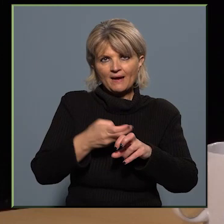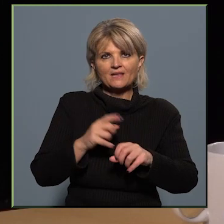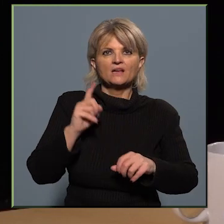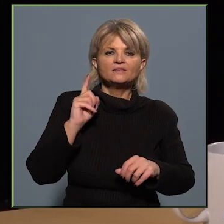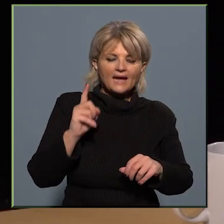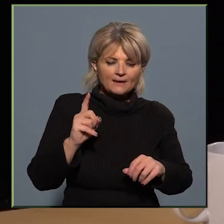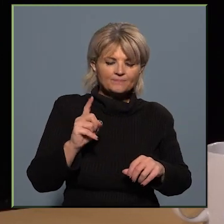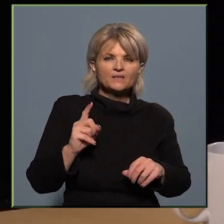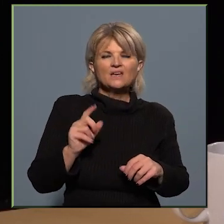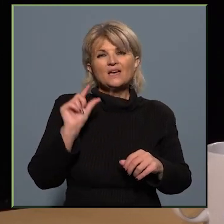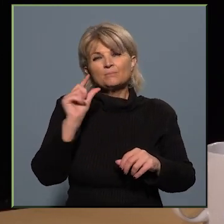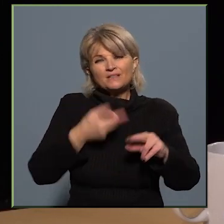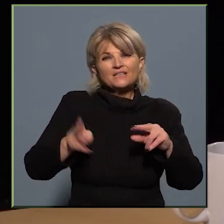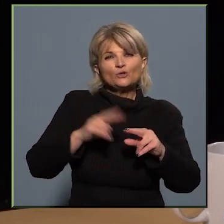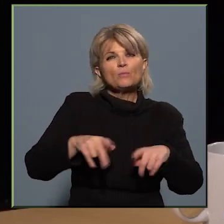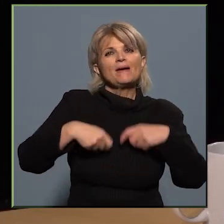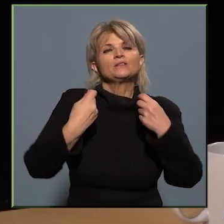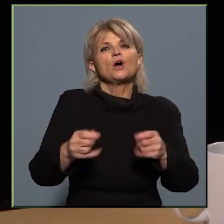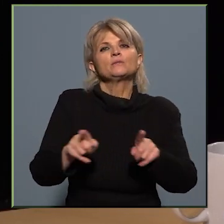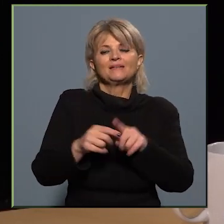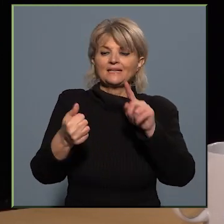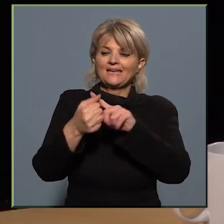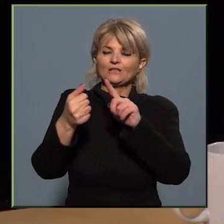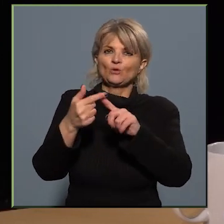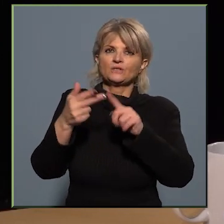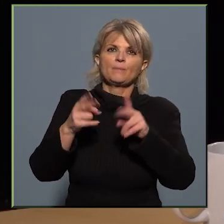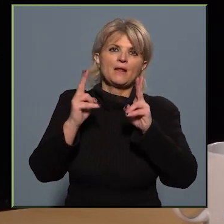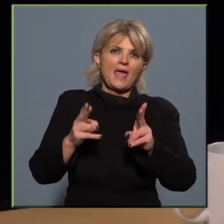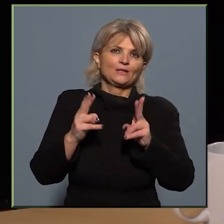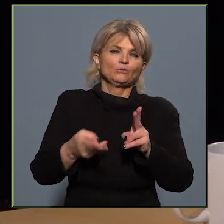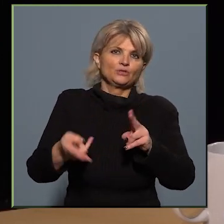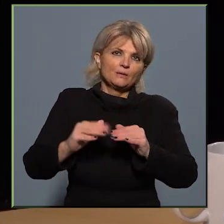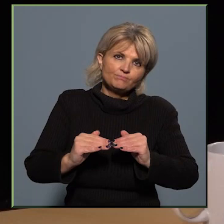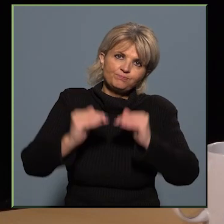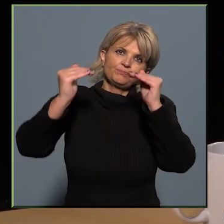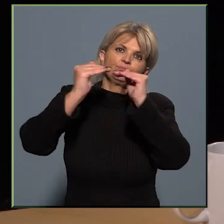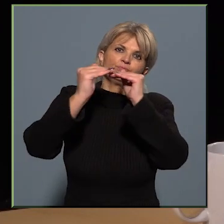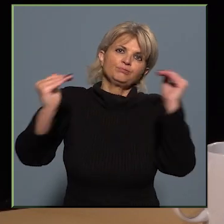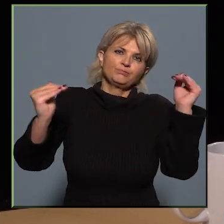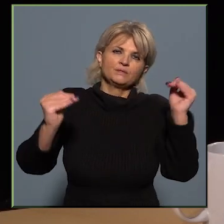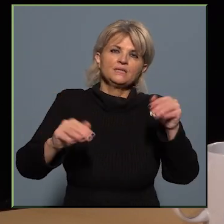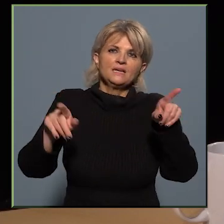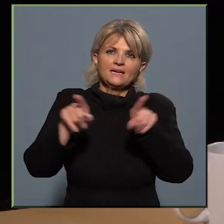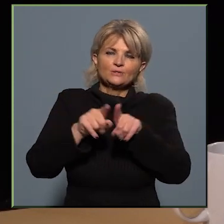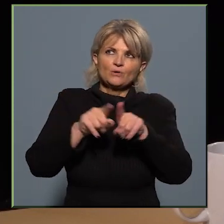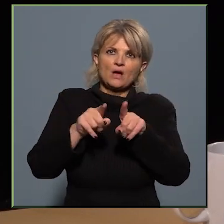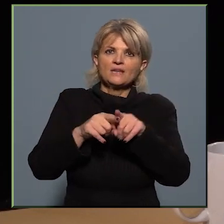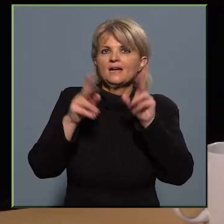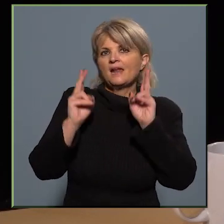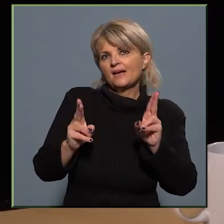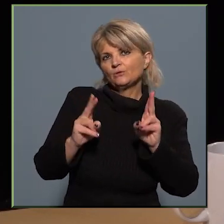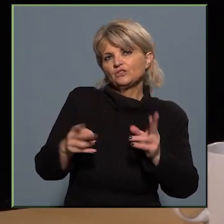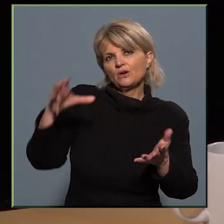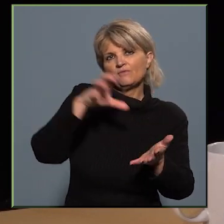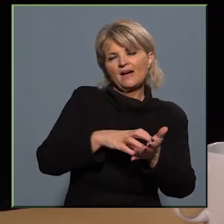picit többet ad, mint az átlag hétköznapi lehetőség, azt gondolom egy olyan pont megint, amivel a város meg lehet